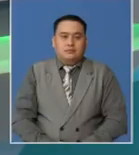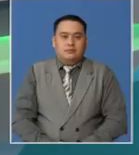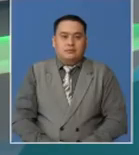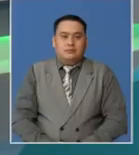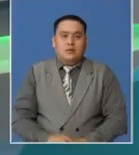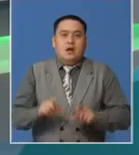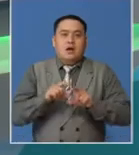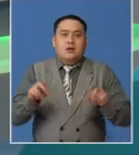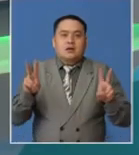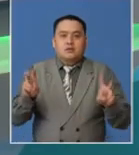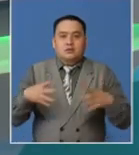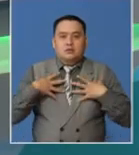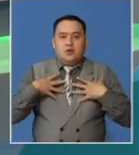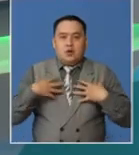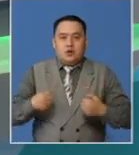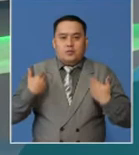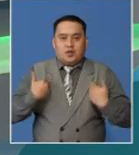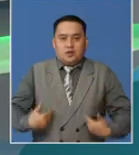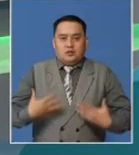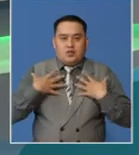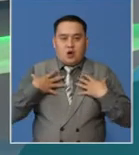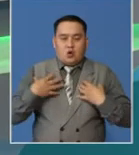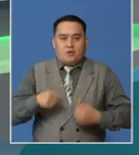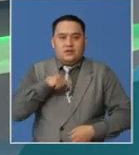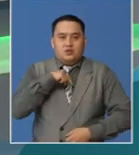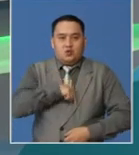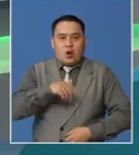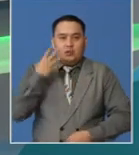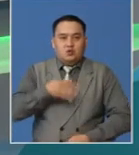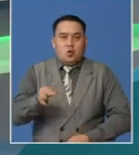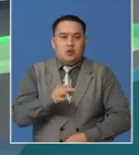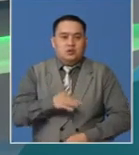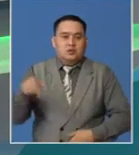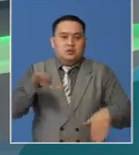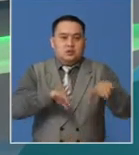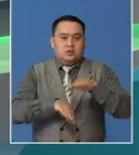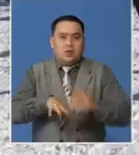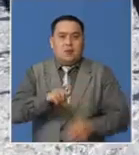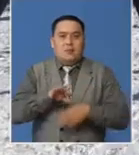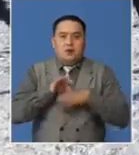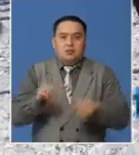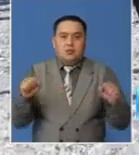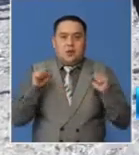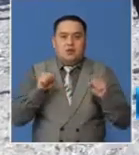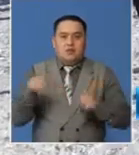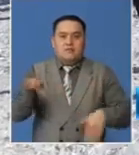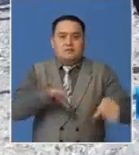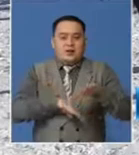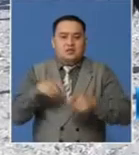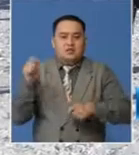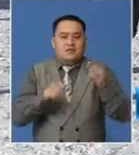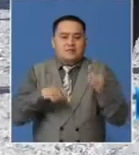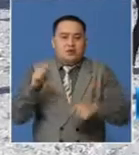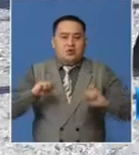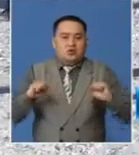Под девизом «В здоровом теле здоровый дух» студенты Алматинской области собрались на лыжной базе Таужитысу. Там прошел спортивный фестиваль «Уинтерфест». В